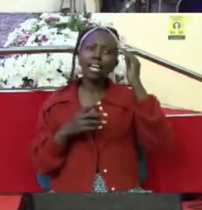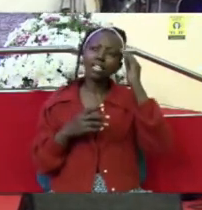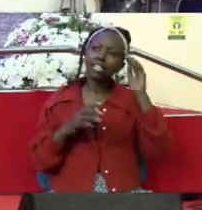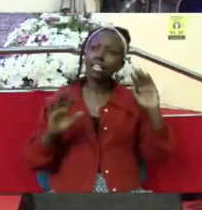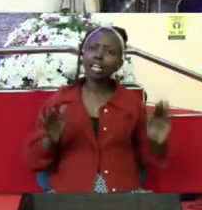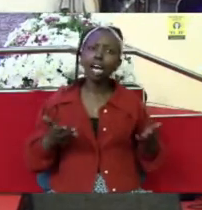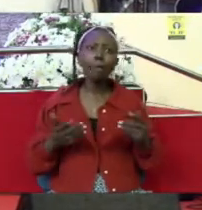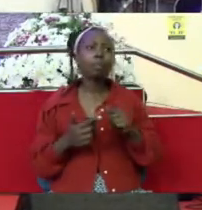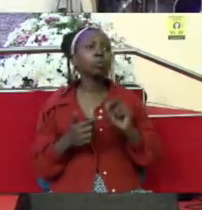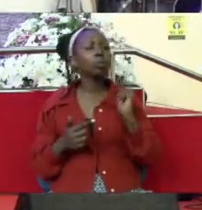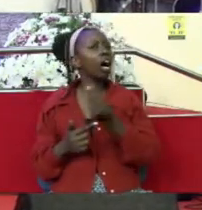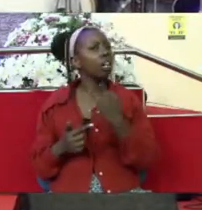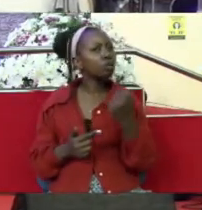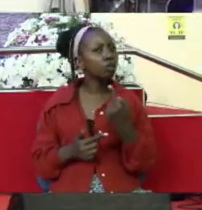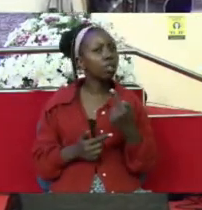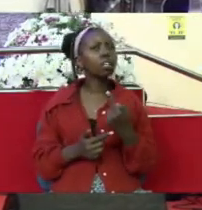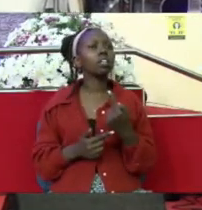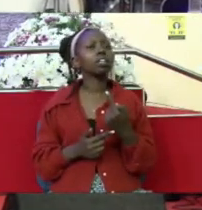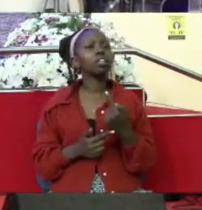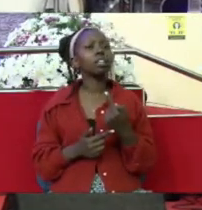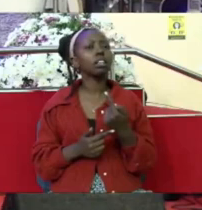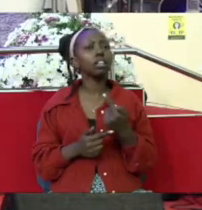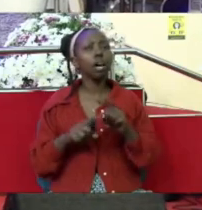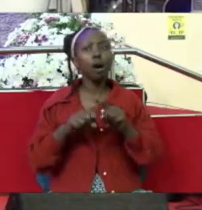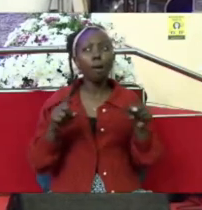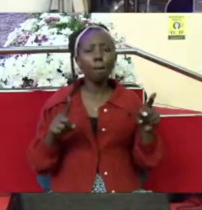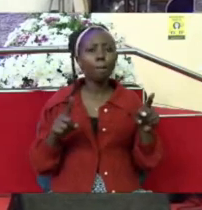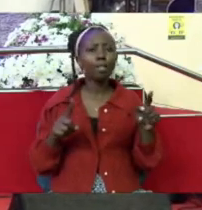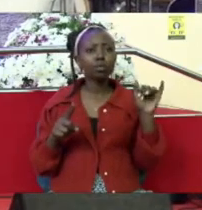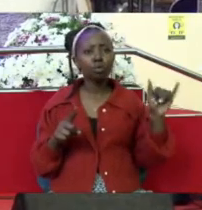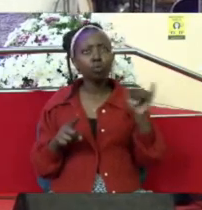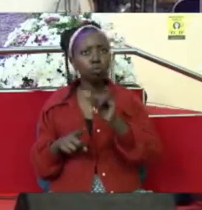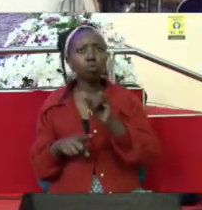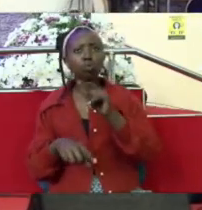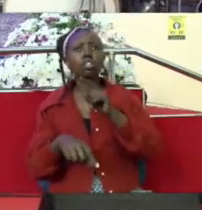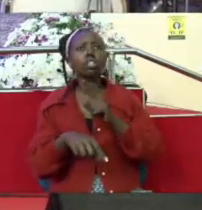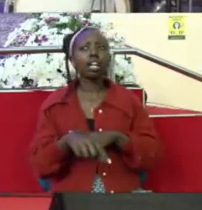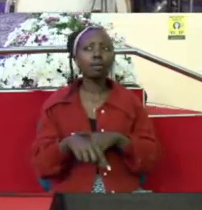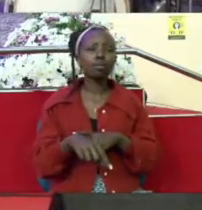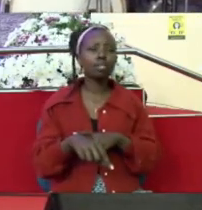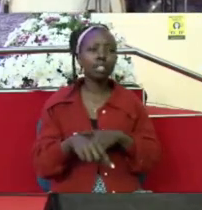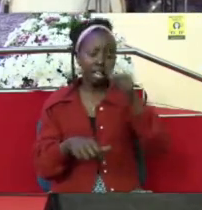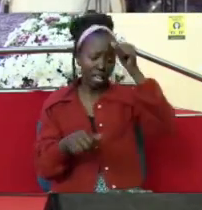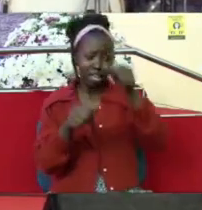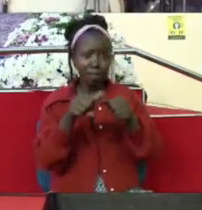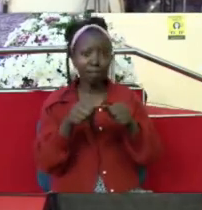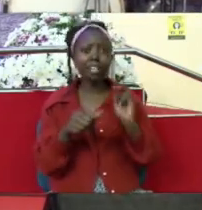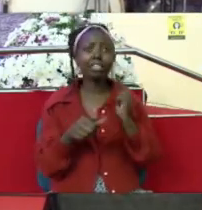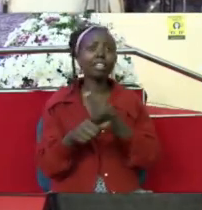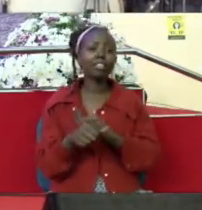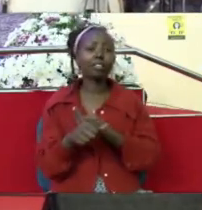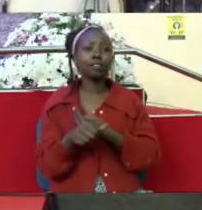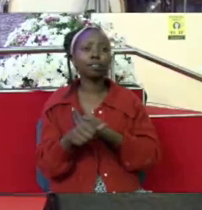us now. Na tunadhani inatendekea tu sisi wakati huu sasa. But those comments. Lakini mazungumzo hayo. They remind us all.